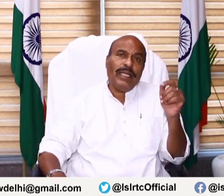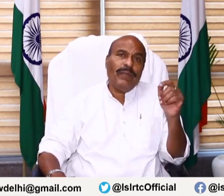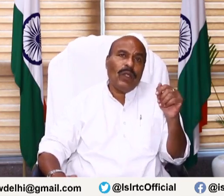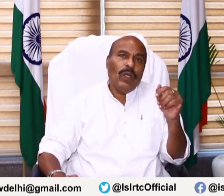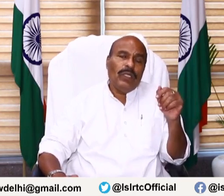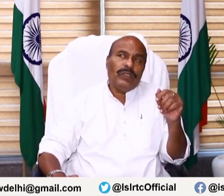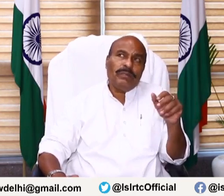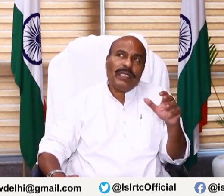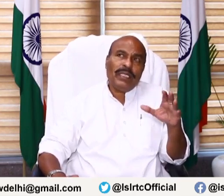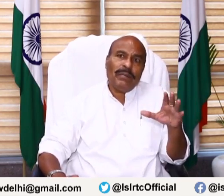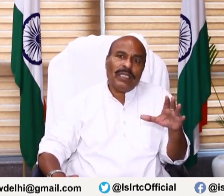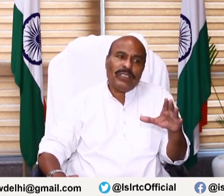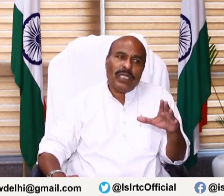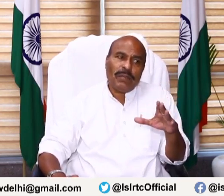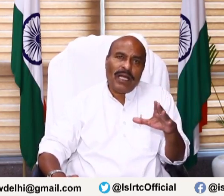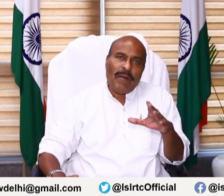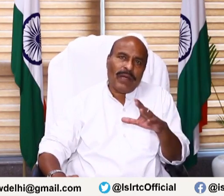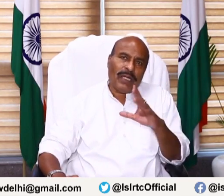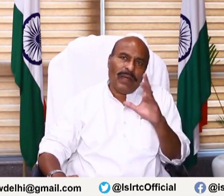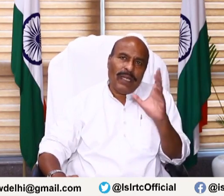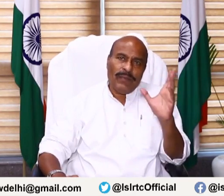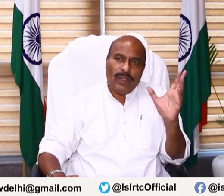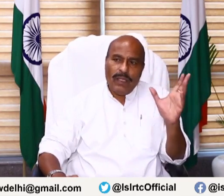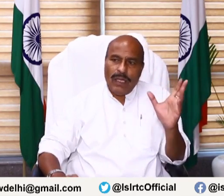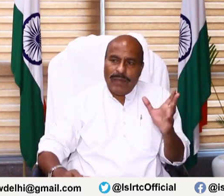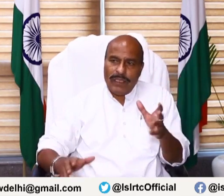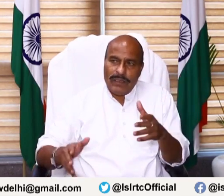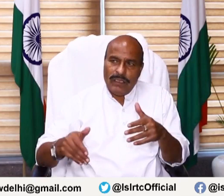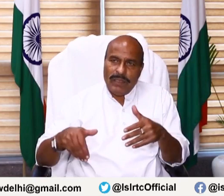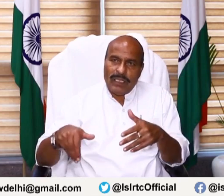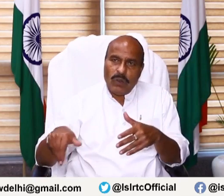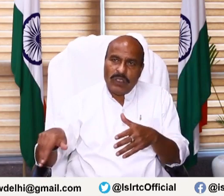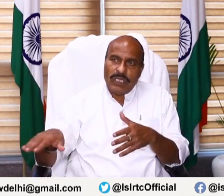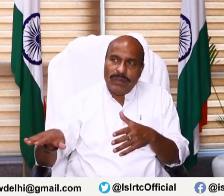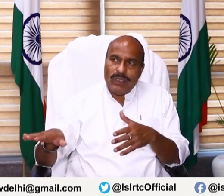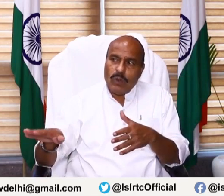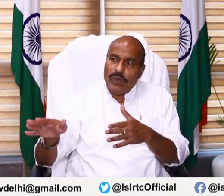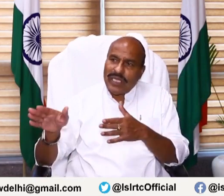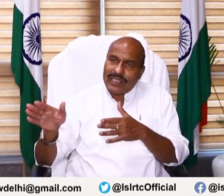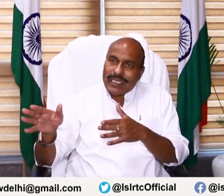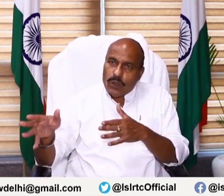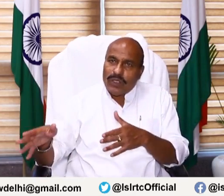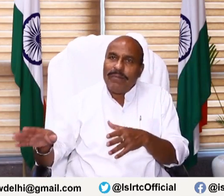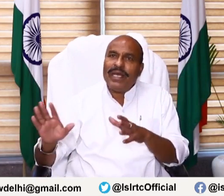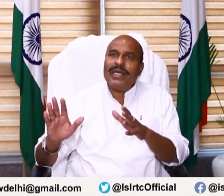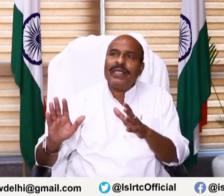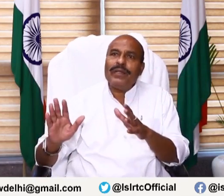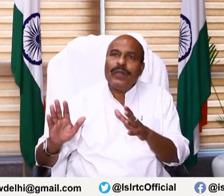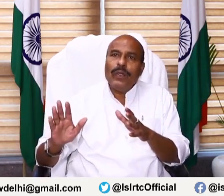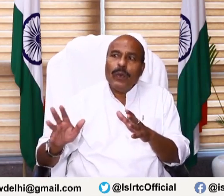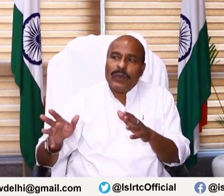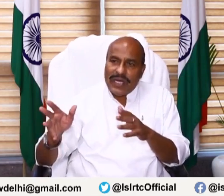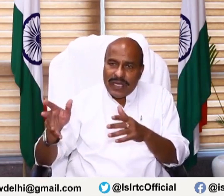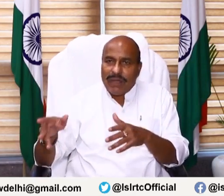बनाई जा रही है, जिसमें कि हमारे इस क्षेत्र में काम करने वाले हमारे दिव्यांगजनों के क्षेत्र में जो भी शासन की योजनाएं बनाई जा रही